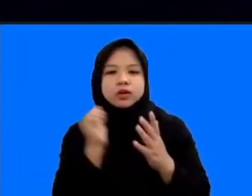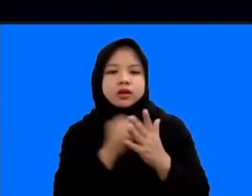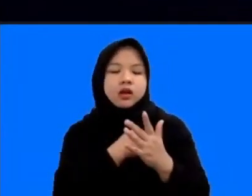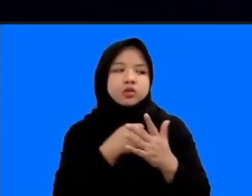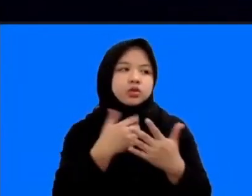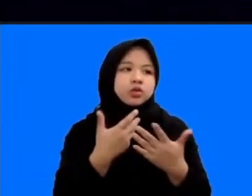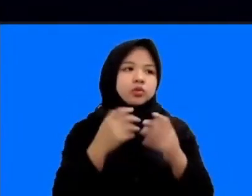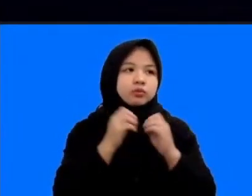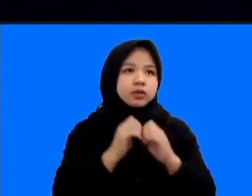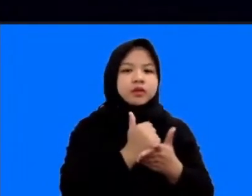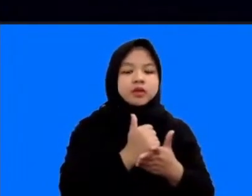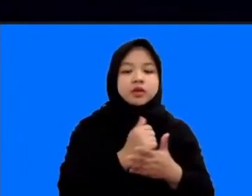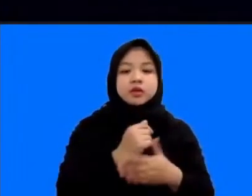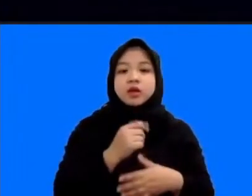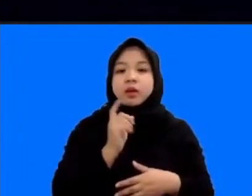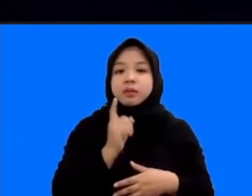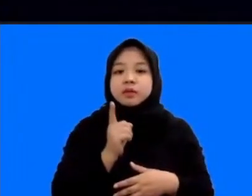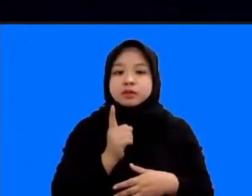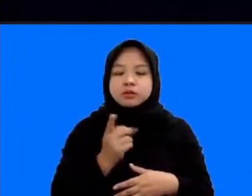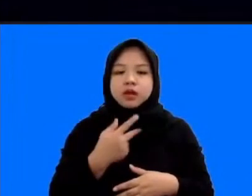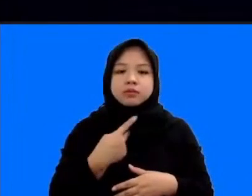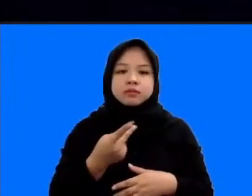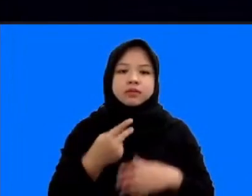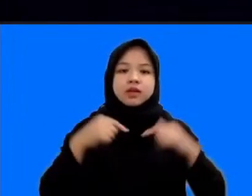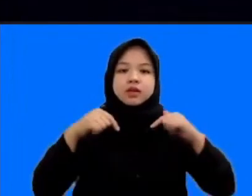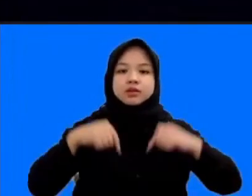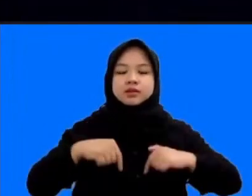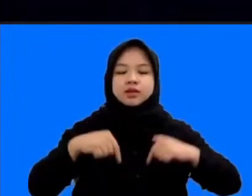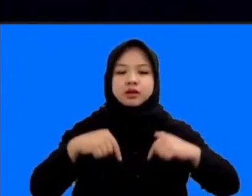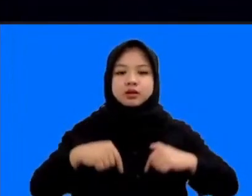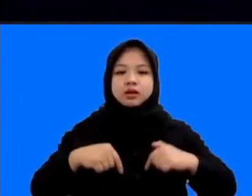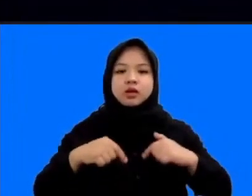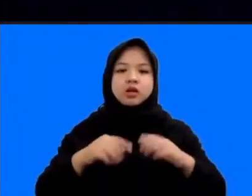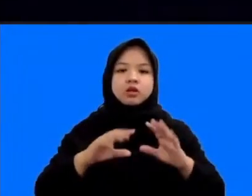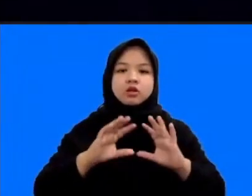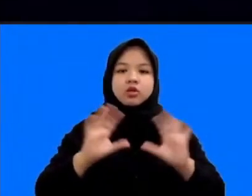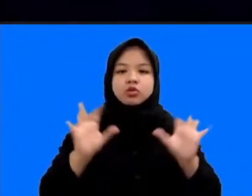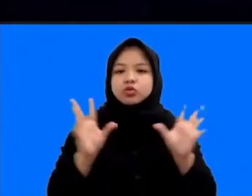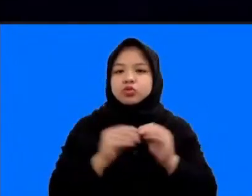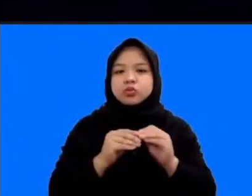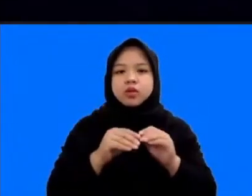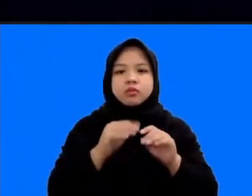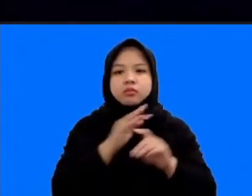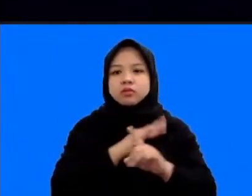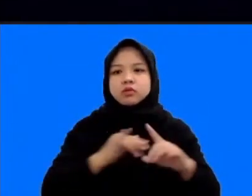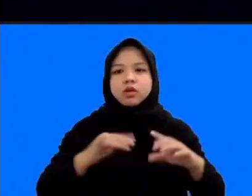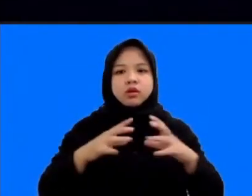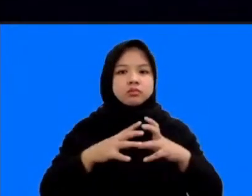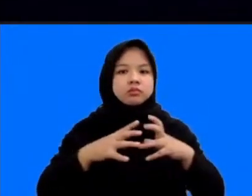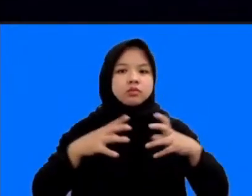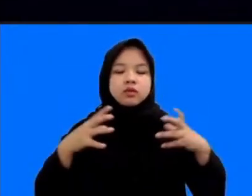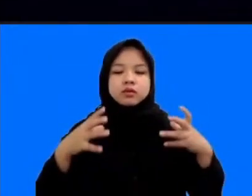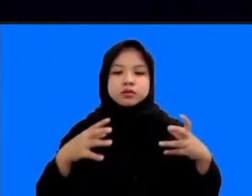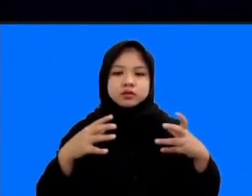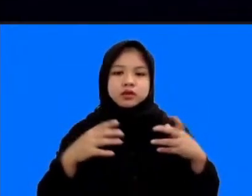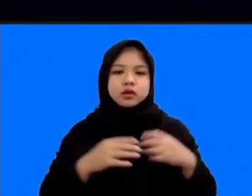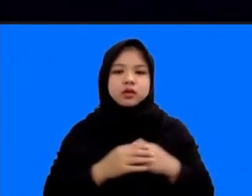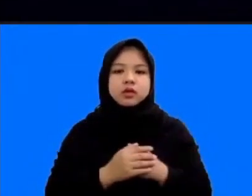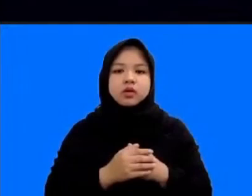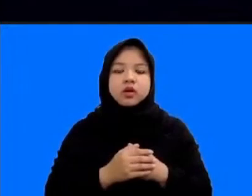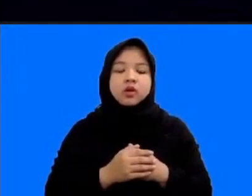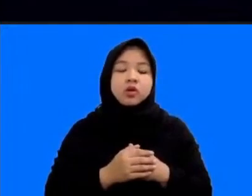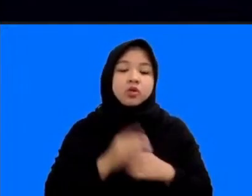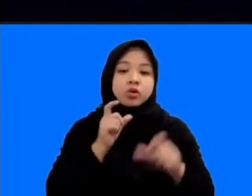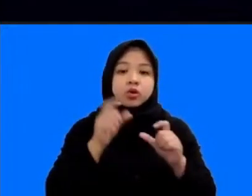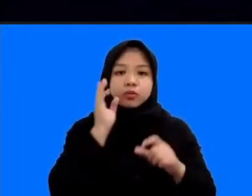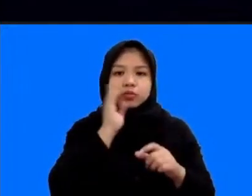penyebaran penyakit dan lain sebagainya kita sedang dalam fase bonus demografi yang menurut yang yang menuntut pemuda untuk